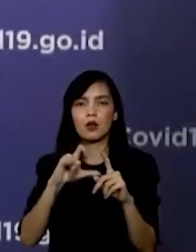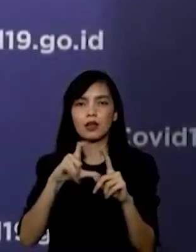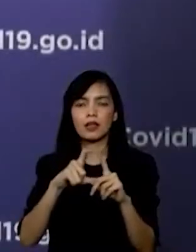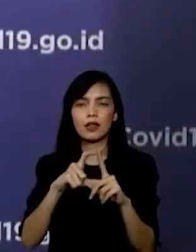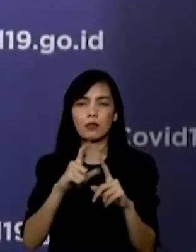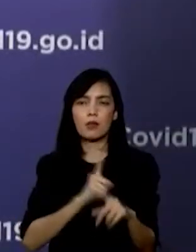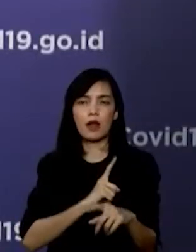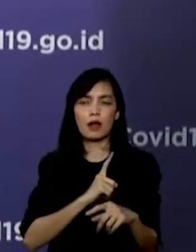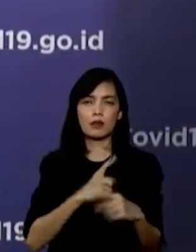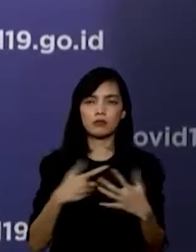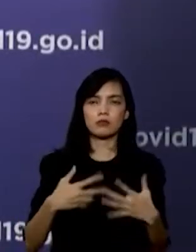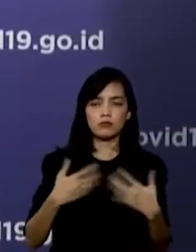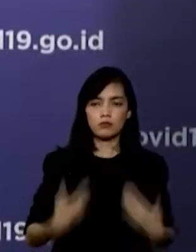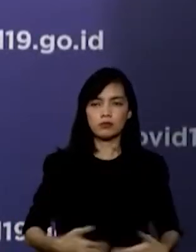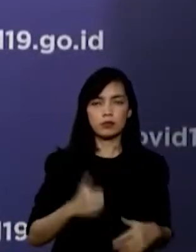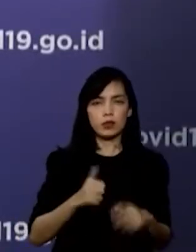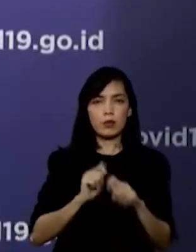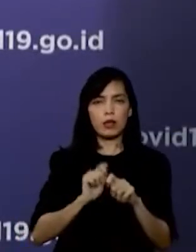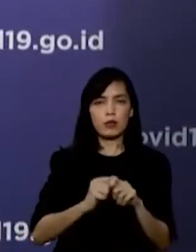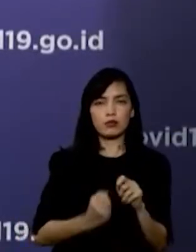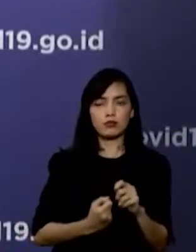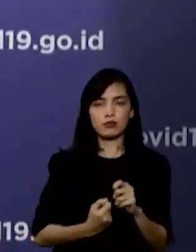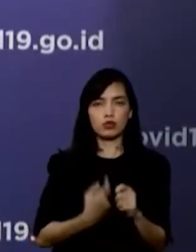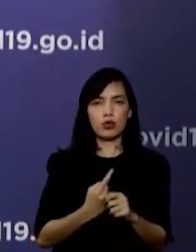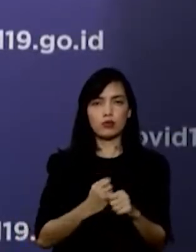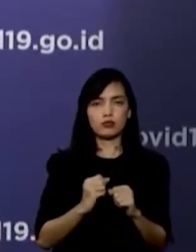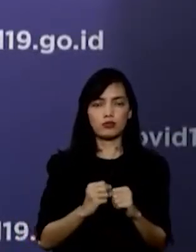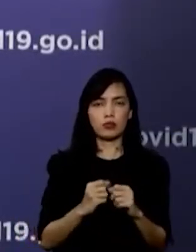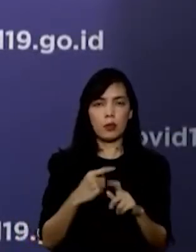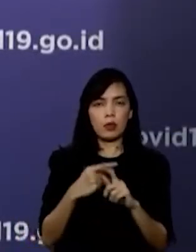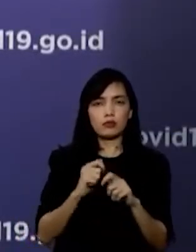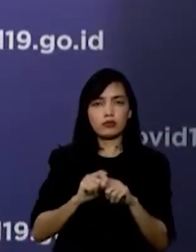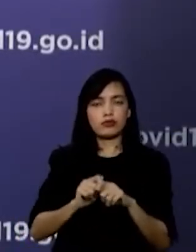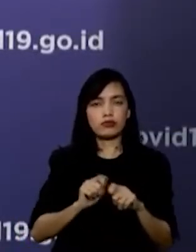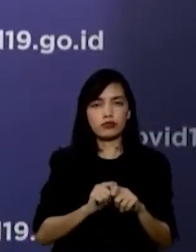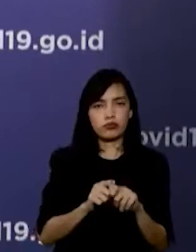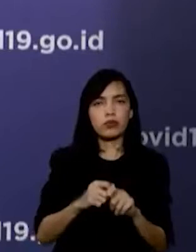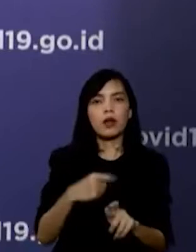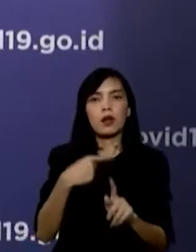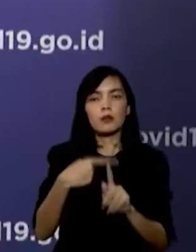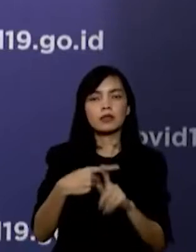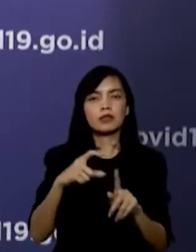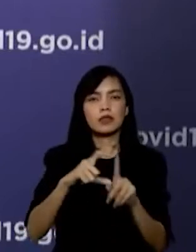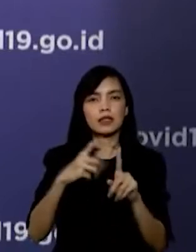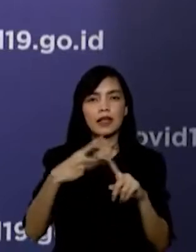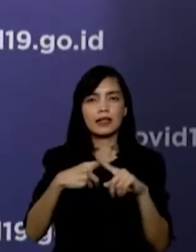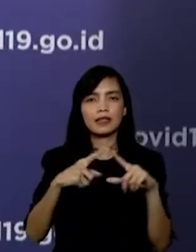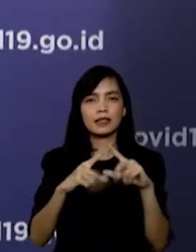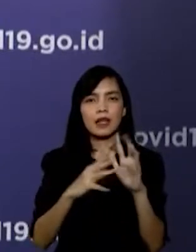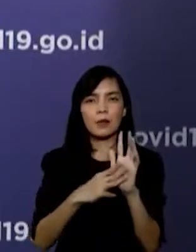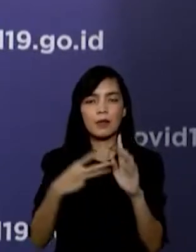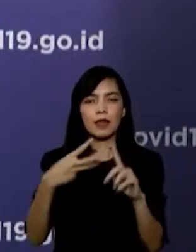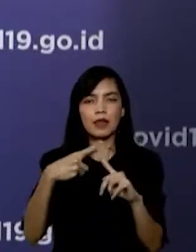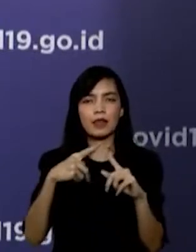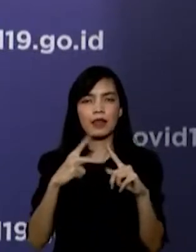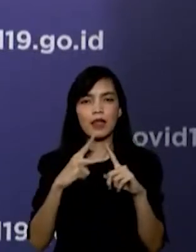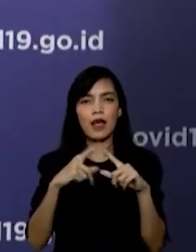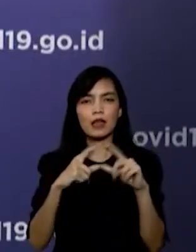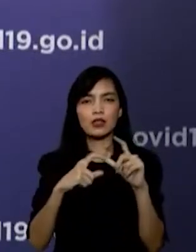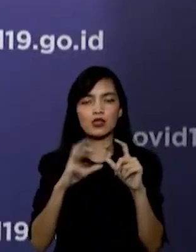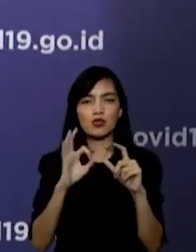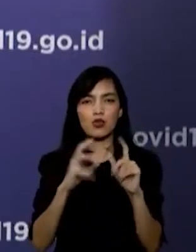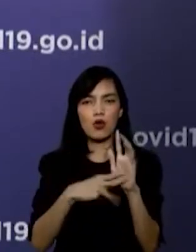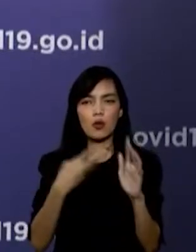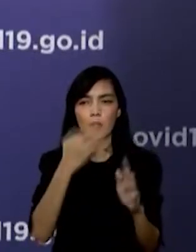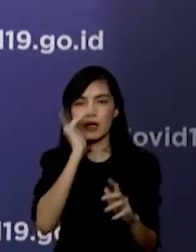alami. Dan sama halnya dengan obat kortikosteroid lainnya, dexamethasone yang telah digunakan untuk jangka panjang